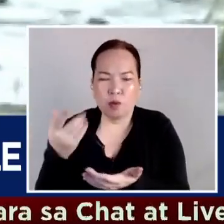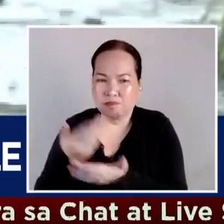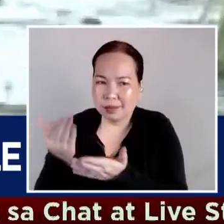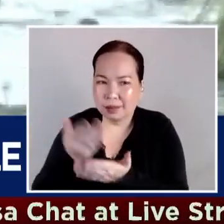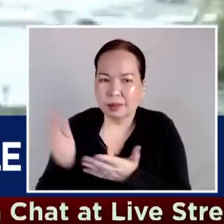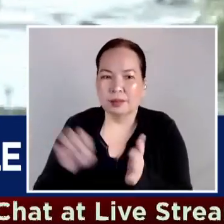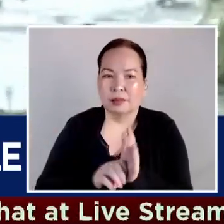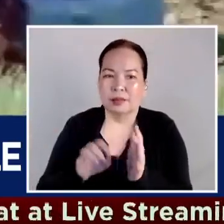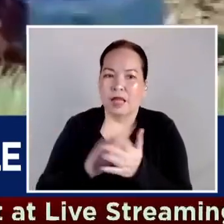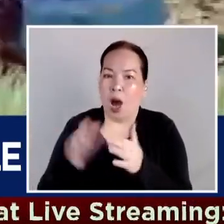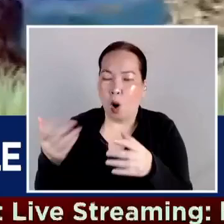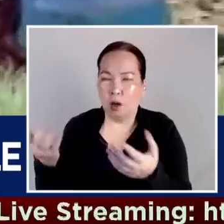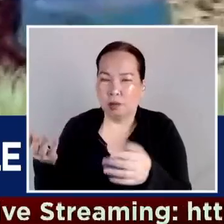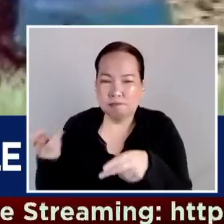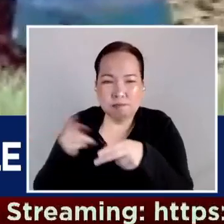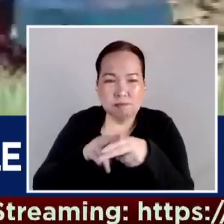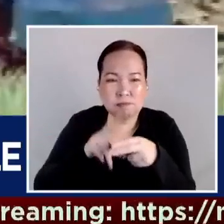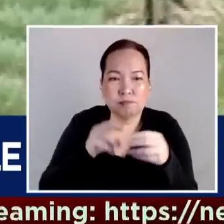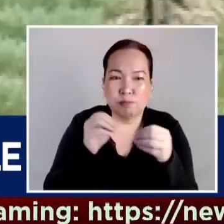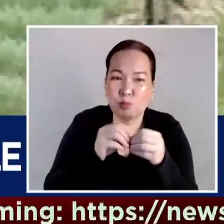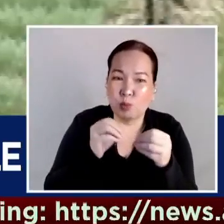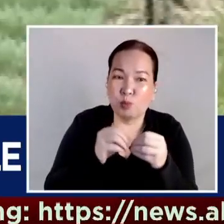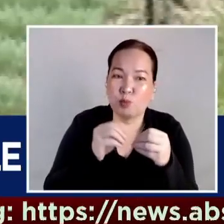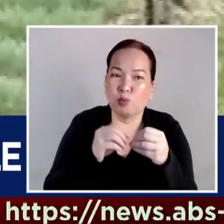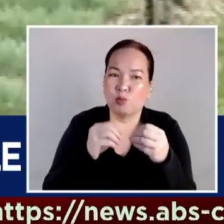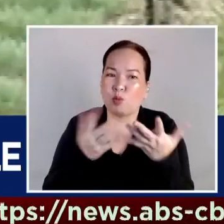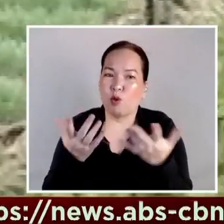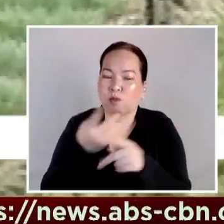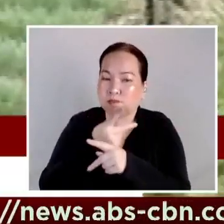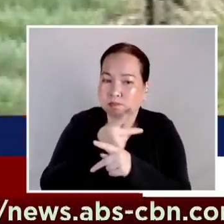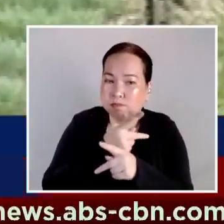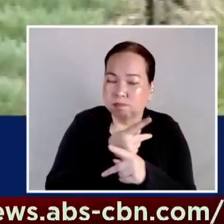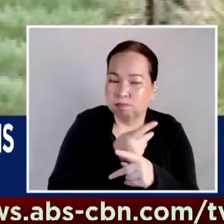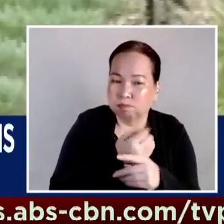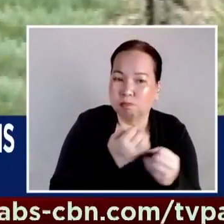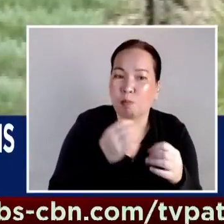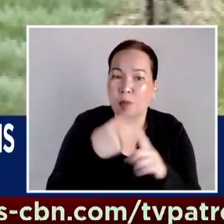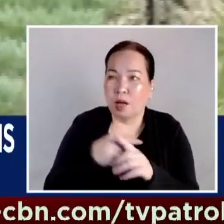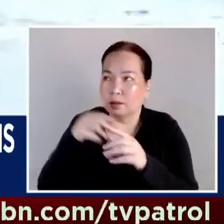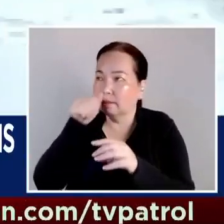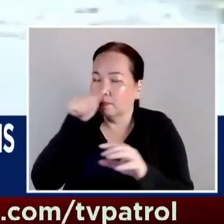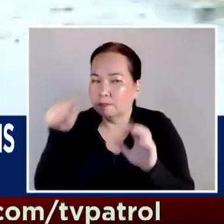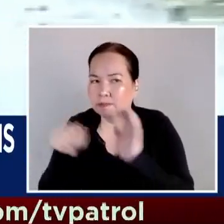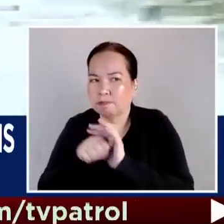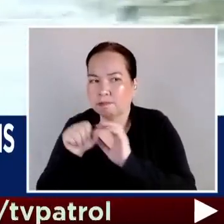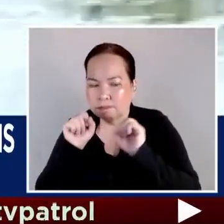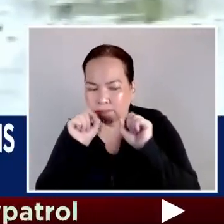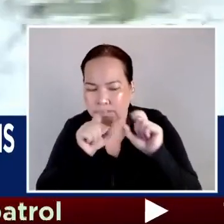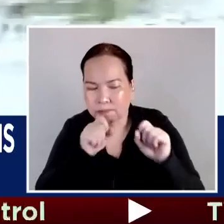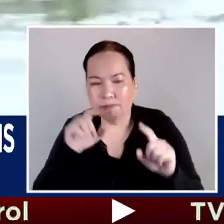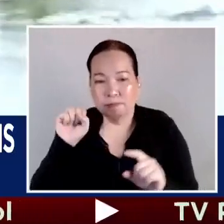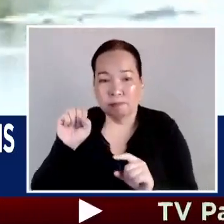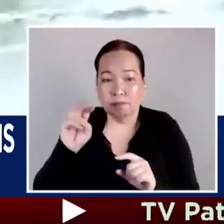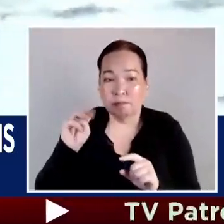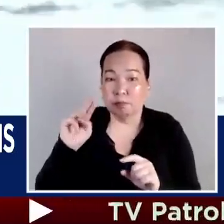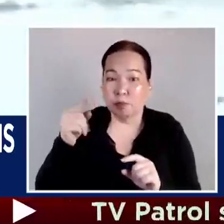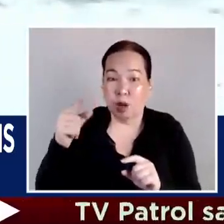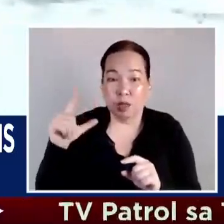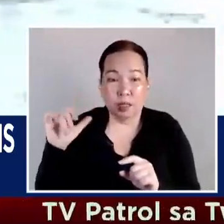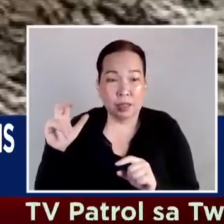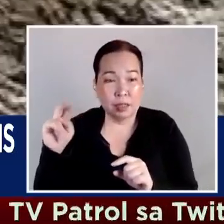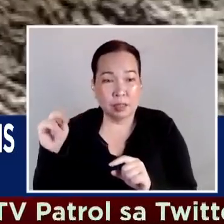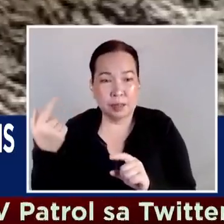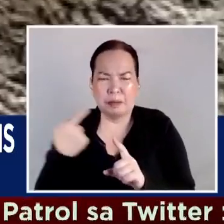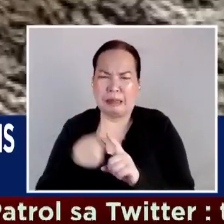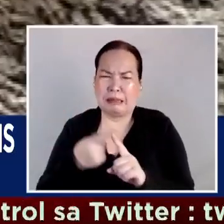lokal na produksyon, smuggling at ang nagbabadyang pandaigdigang krisis sa pagkain dahil sa COVID-19 pandemic at gulo